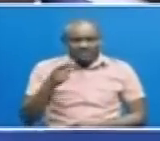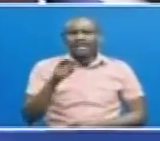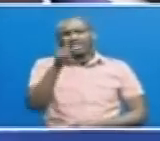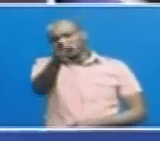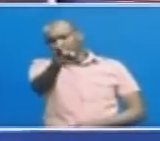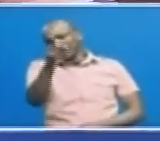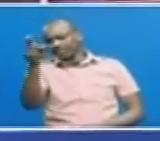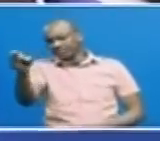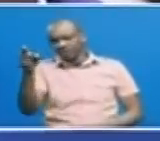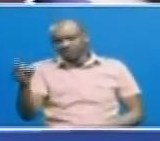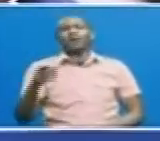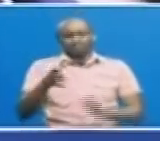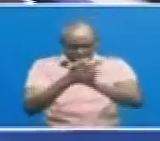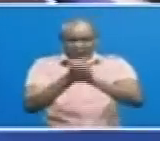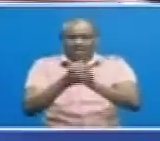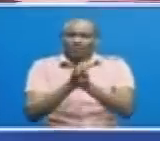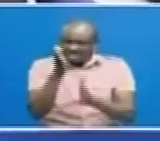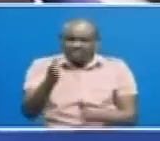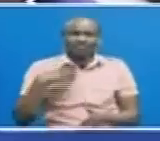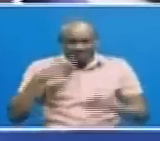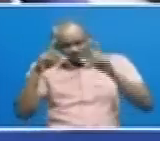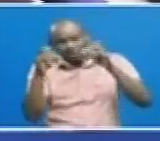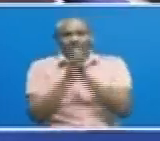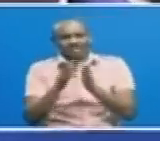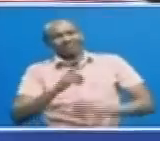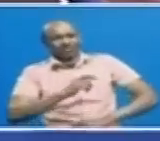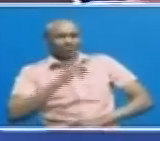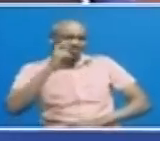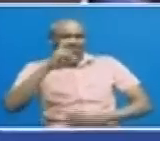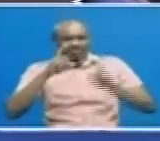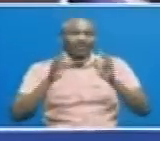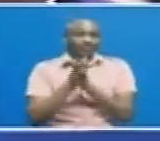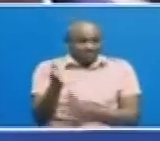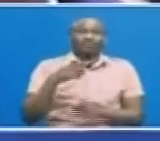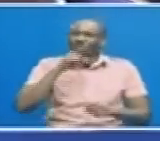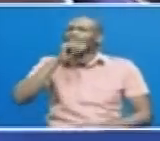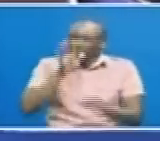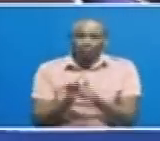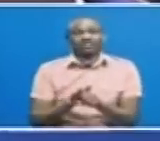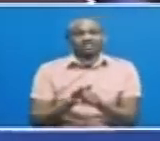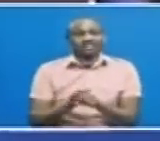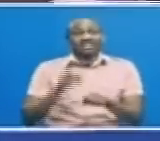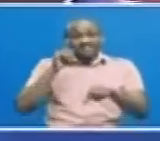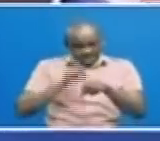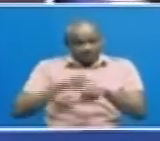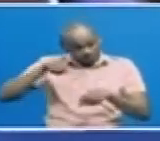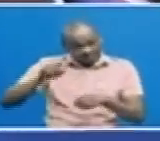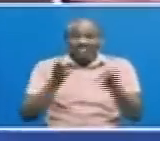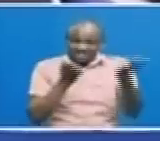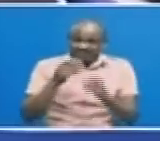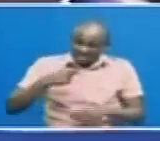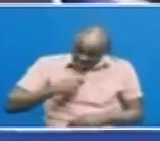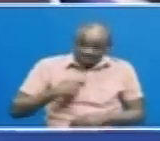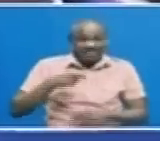tukaonyeshwa yeye, tukasalimiana na yeye, tukapikwa picha na yeye, na akatuahidi tukiwa tunamlinda